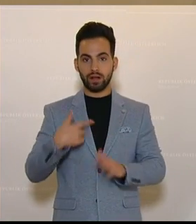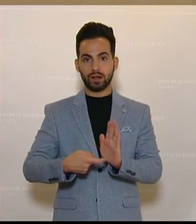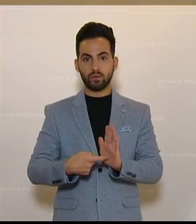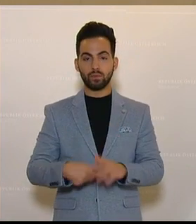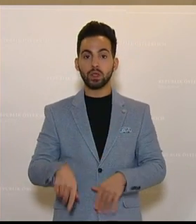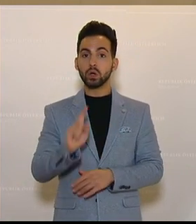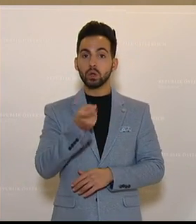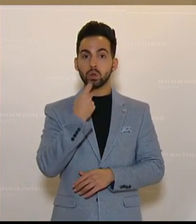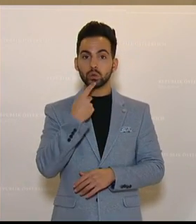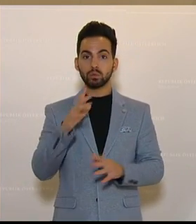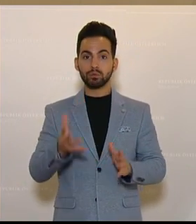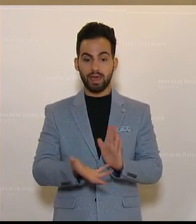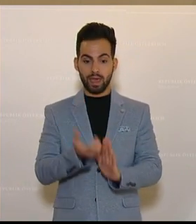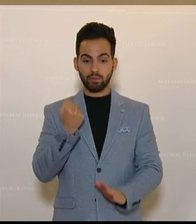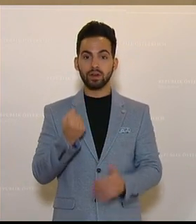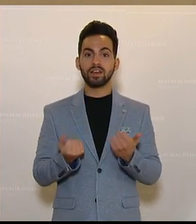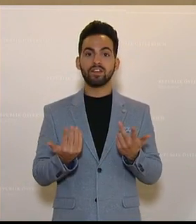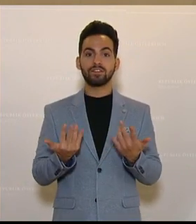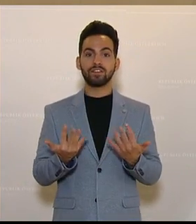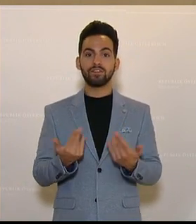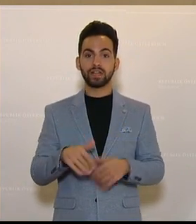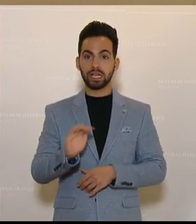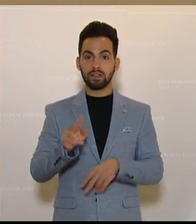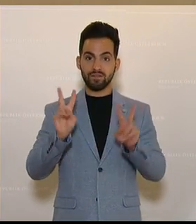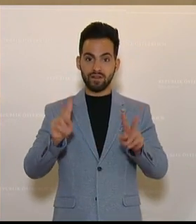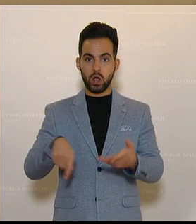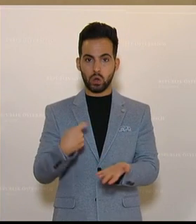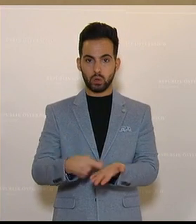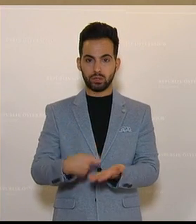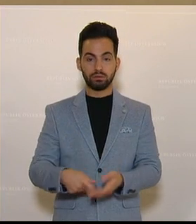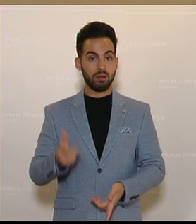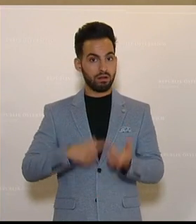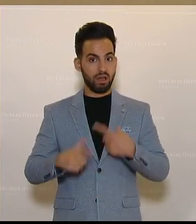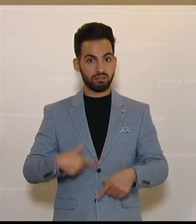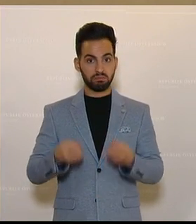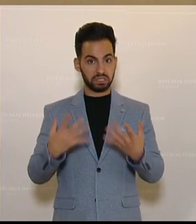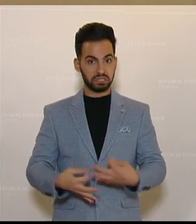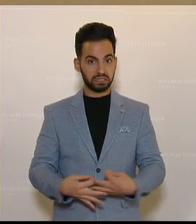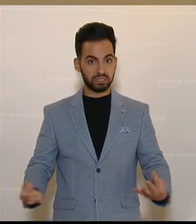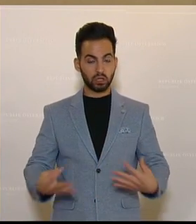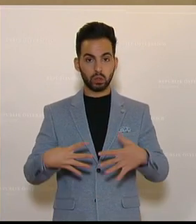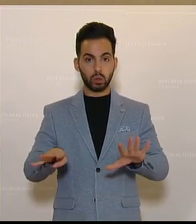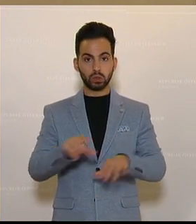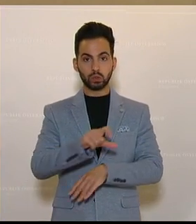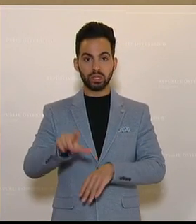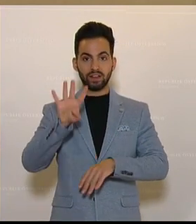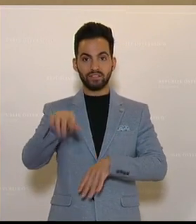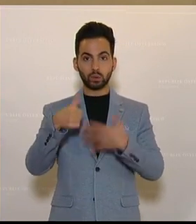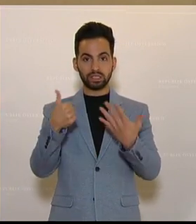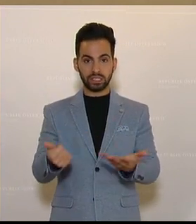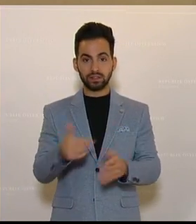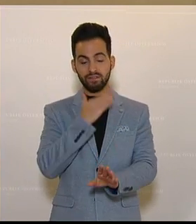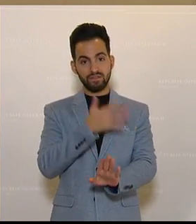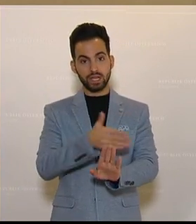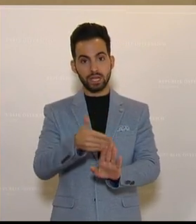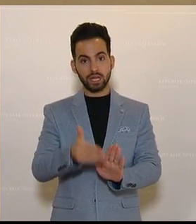Konsumerhebung, wie viel ein Kind tatsächlich kostet. Doch passiert ist lange nichts und seit 1964 ist viel